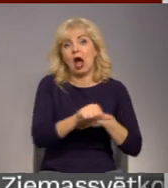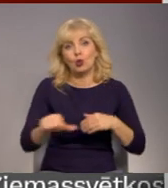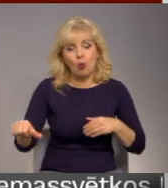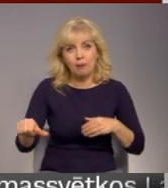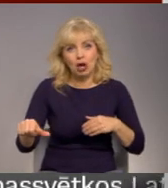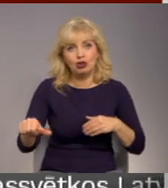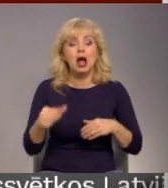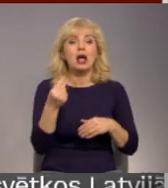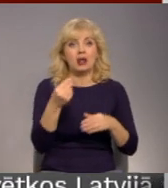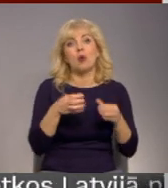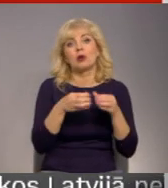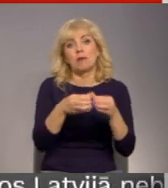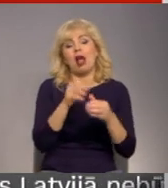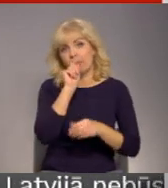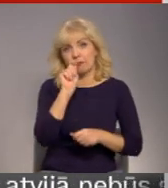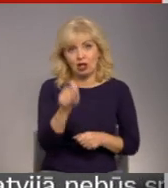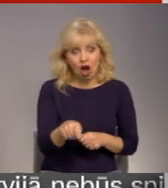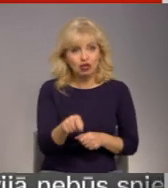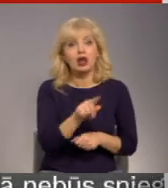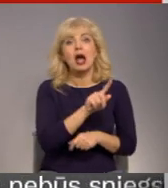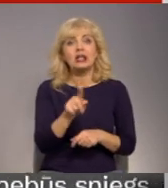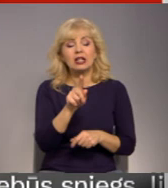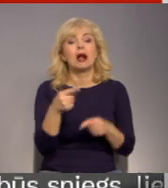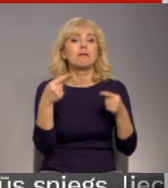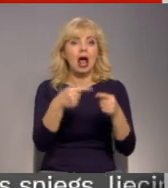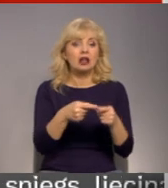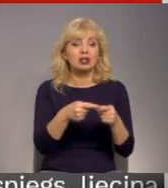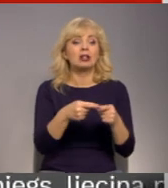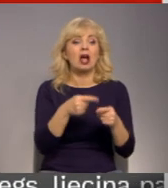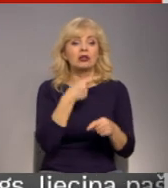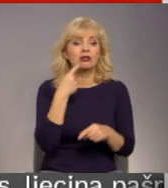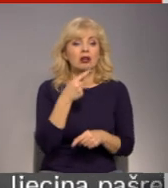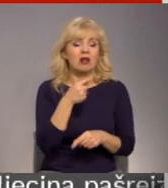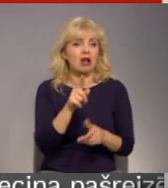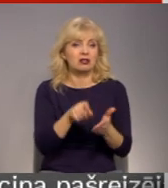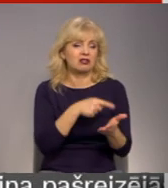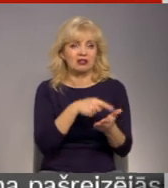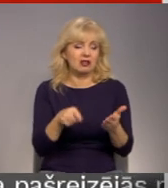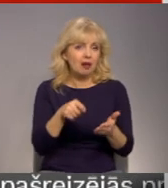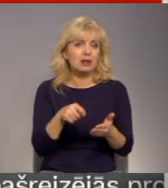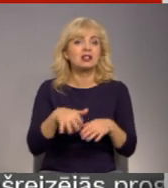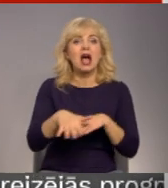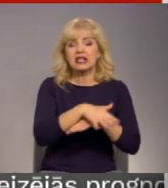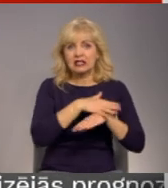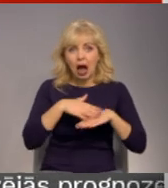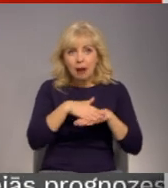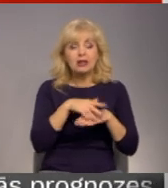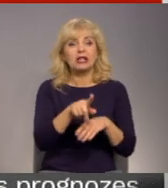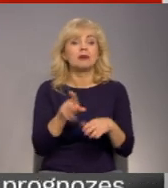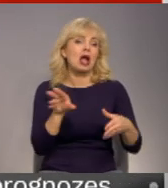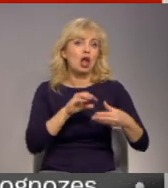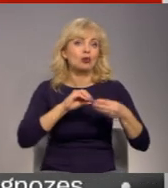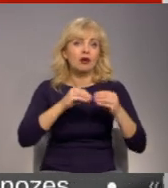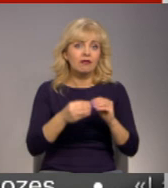ierobežojumu naudas balvu piešķirt. Tas ir neētiski un izaicinoši sabiedrībai, ņemot vērā to, ka ir